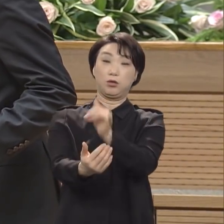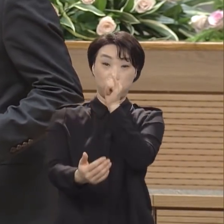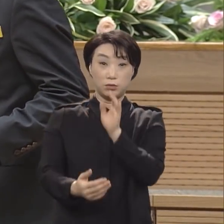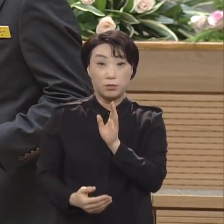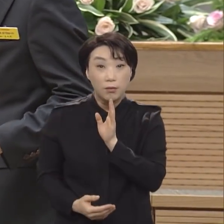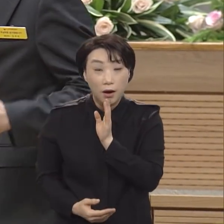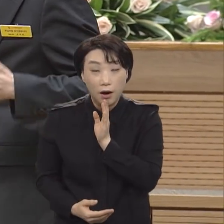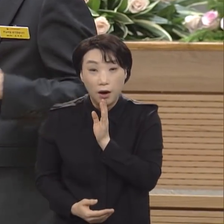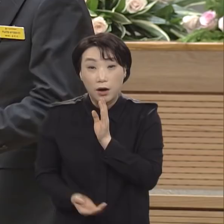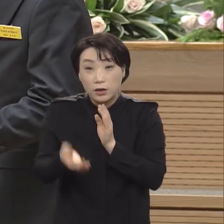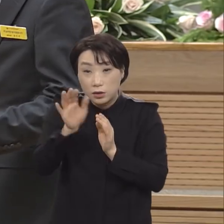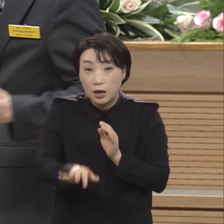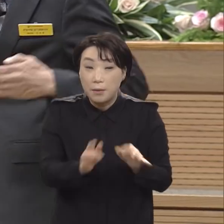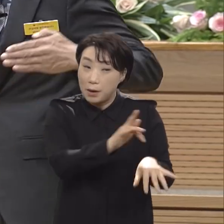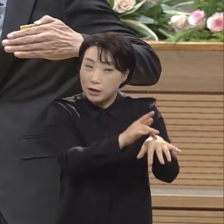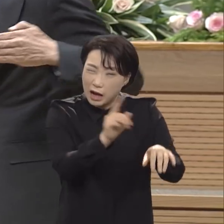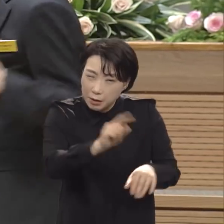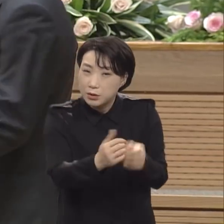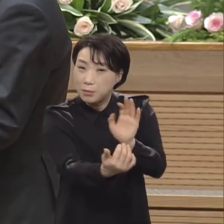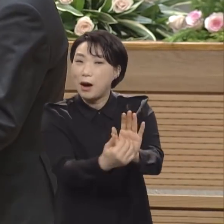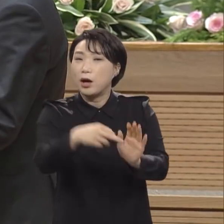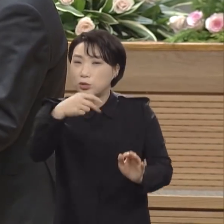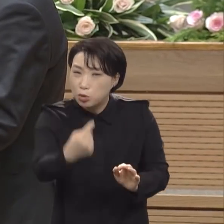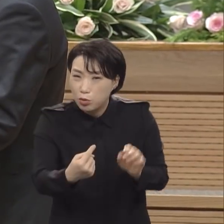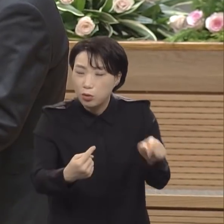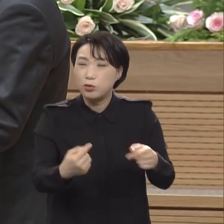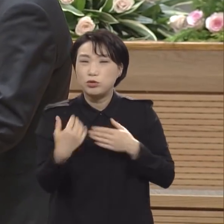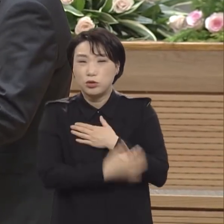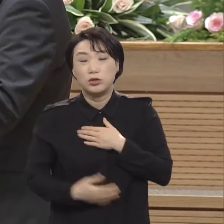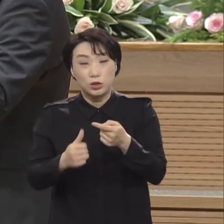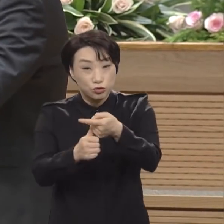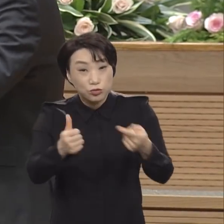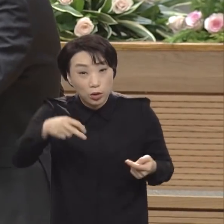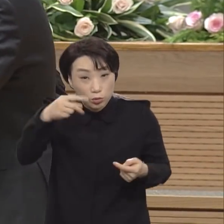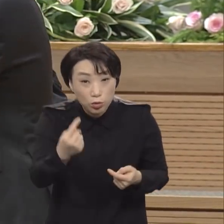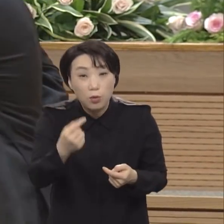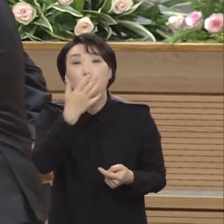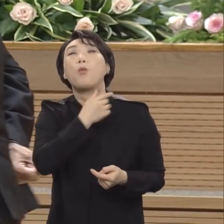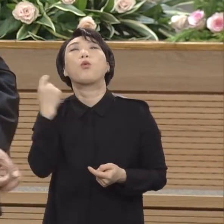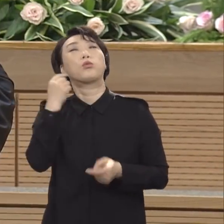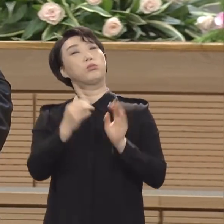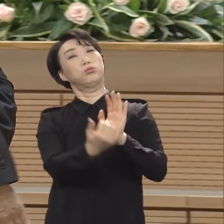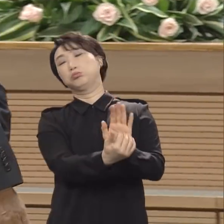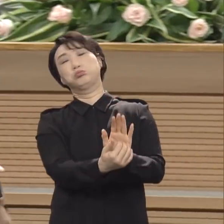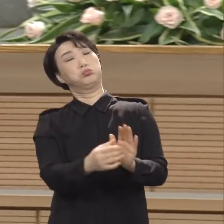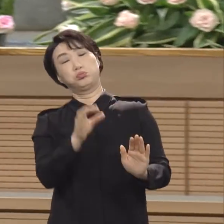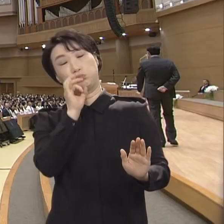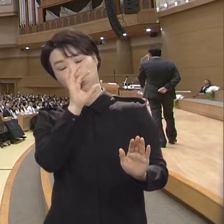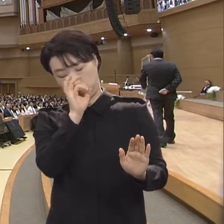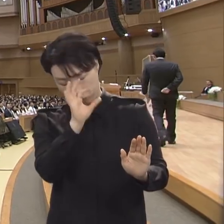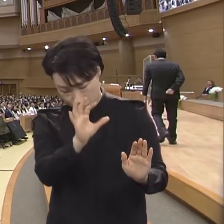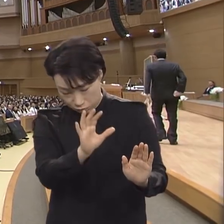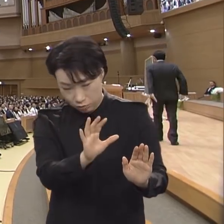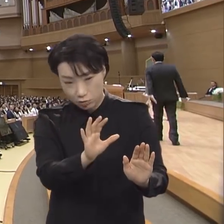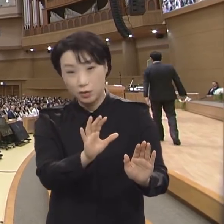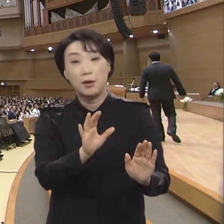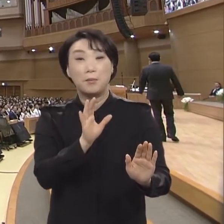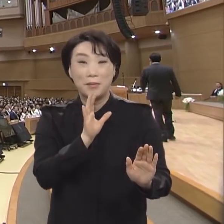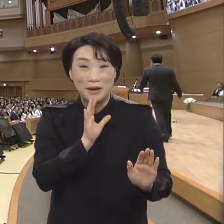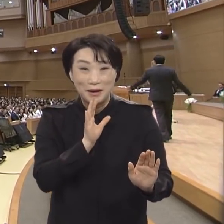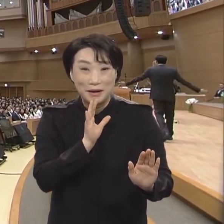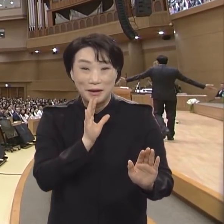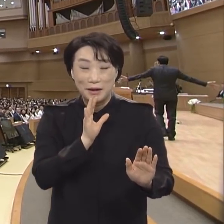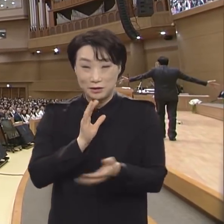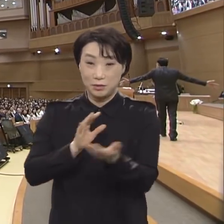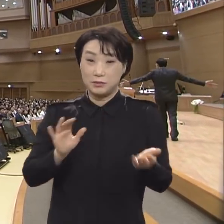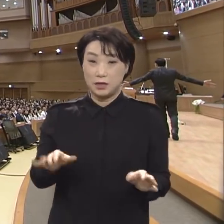가로막는데, 그러나 마귀가 아무리 가로막아 육신은 죽여도 복음을 막을 수 없다는 사실.